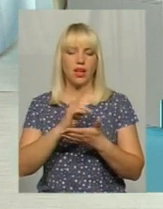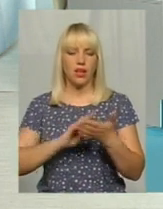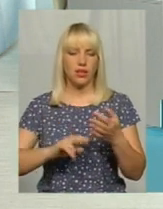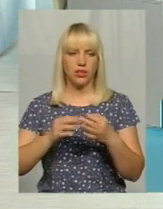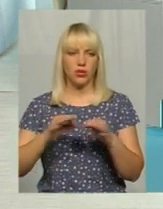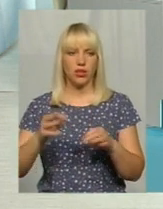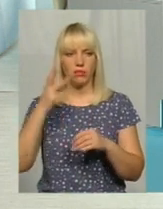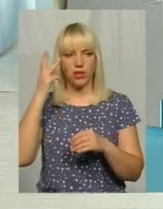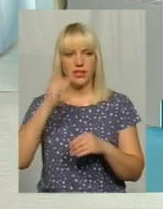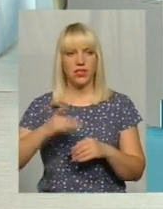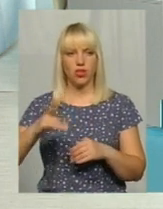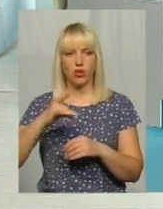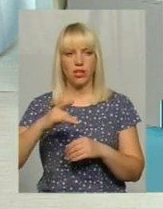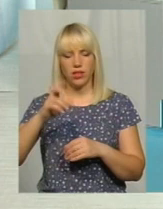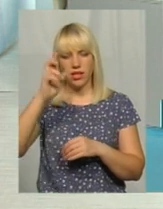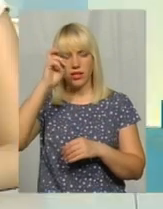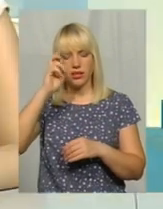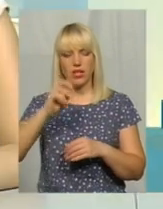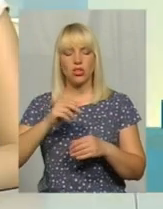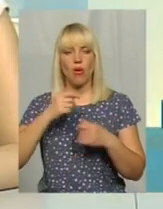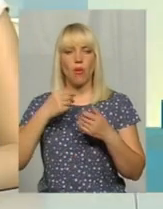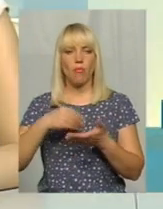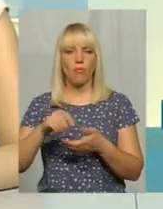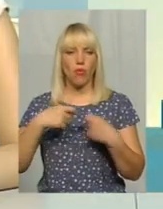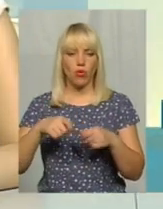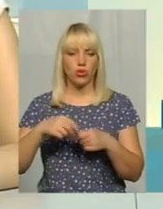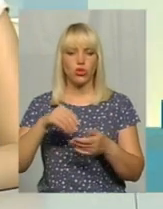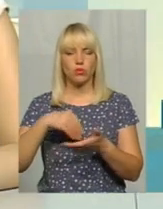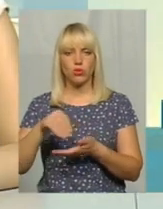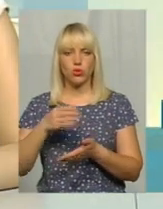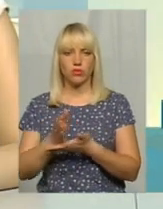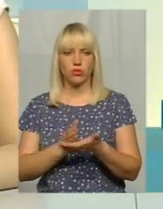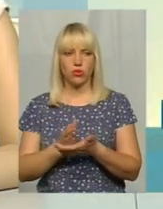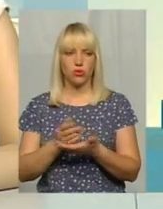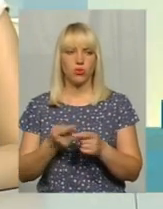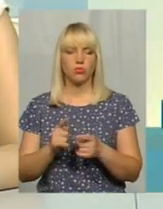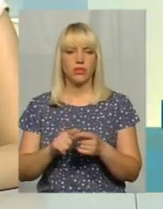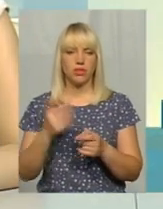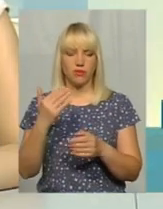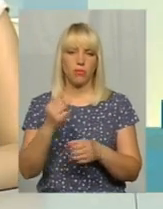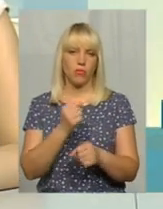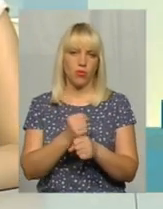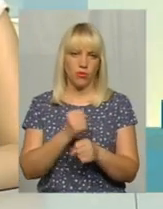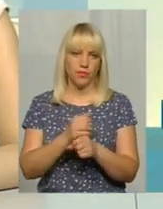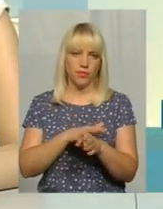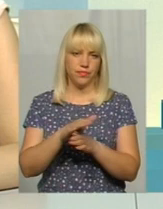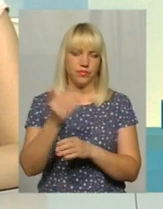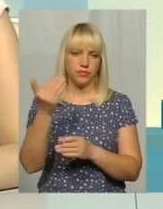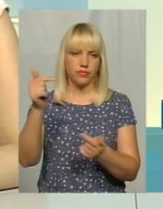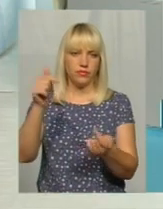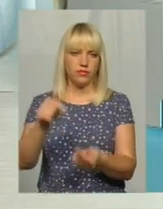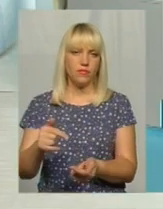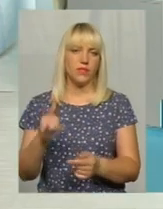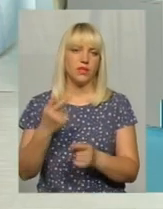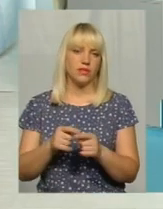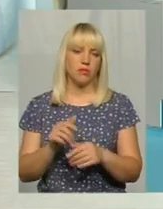регіональна державна лабораторія Держпродспоживслужби, вона в змозі ці дослідження проводити, вона і їх і проводить, тому ця практика